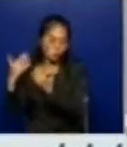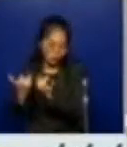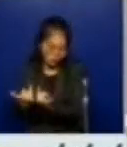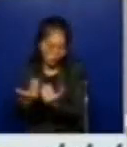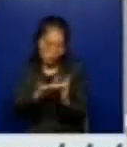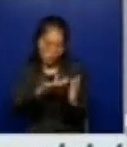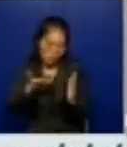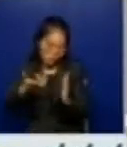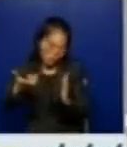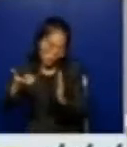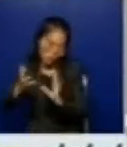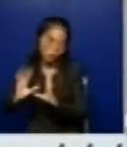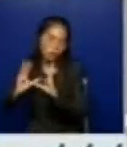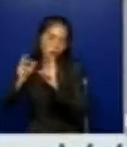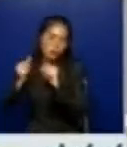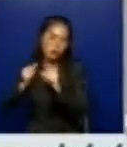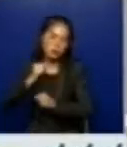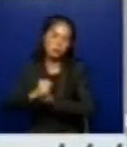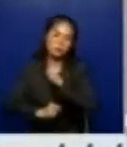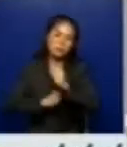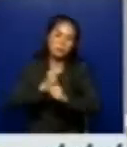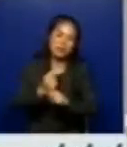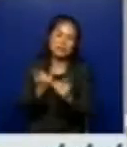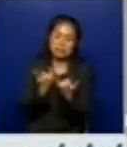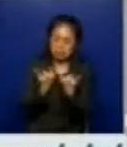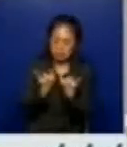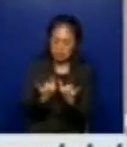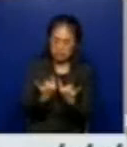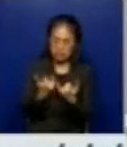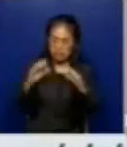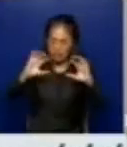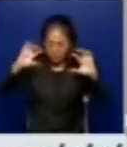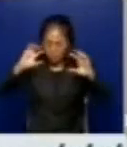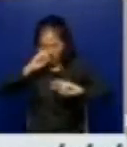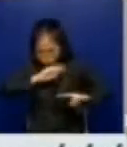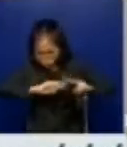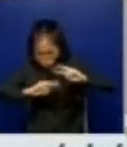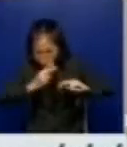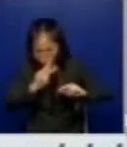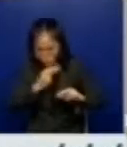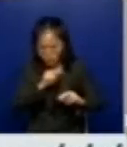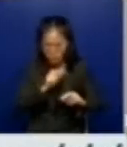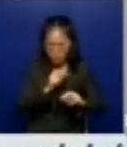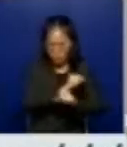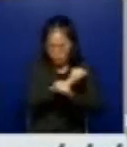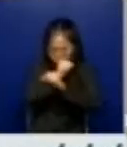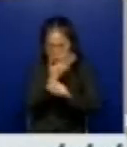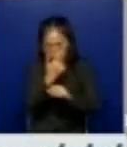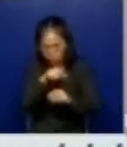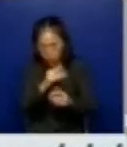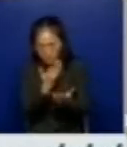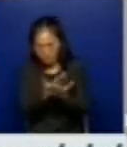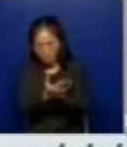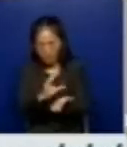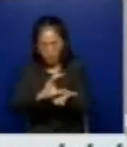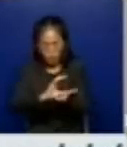เลยนะครับนั่นแปลว่าปีนี้รัฐบาลไม่ได้ระมัดระวังเลยนะครับว่าเราไม่มีเงินงบประมาณทีนี้